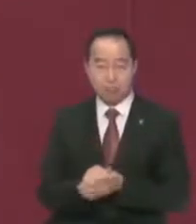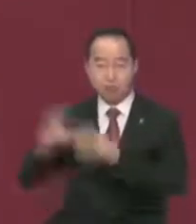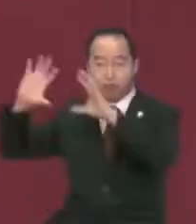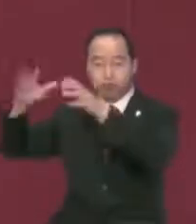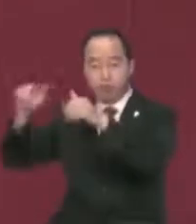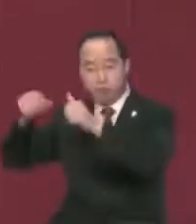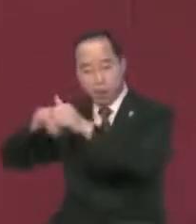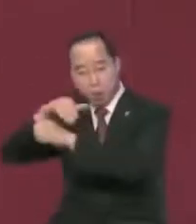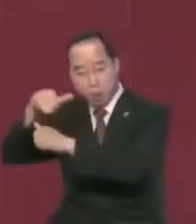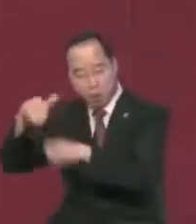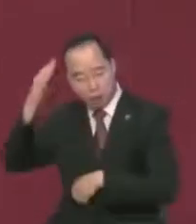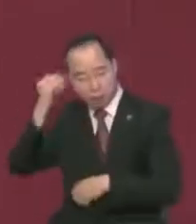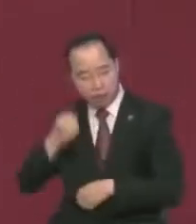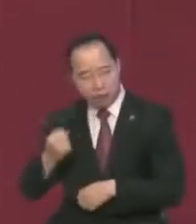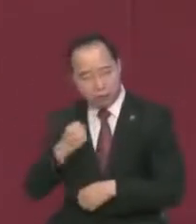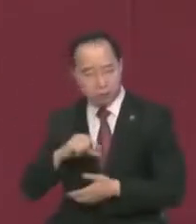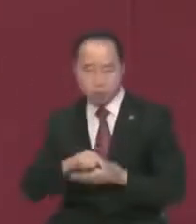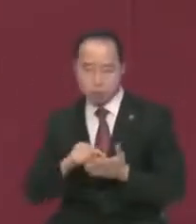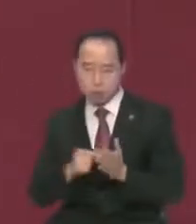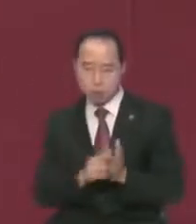역량이 갖춰지고 있습니다.